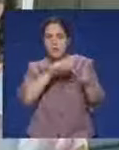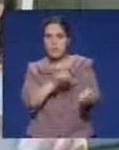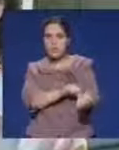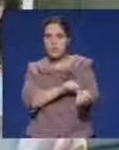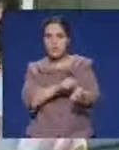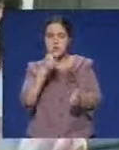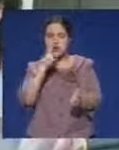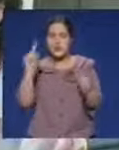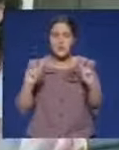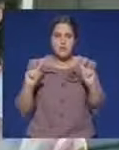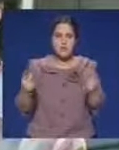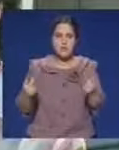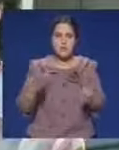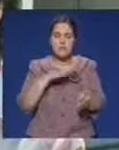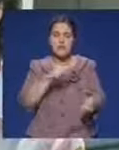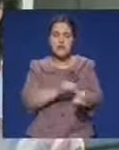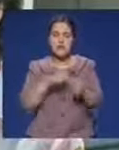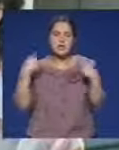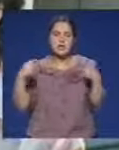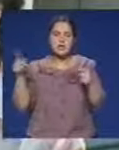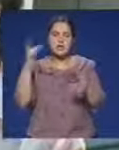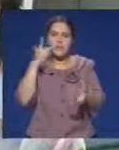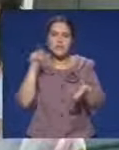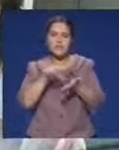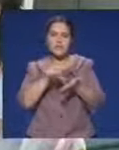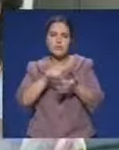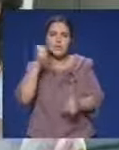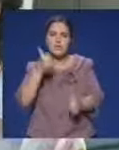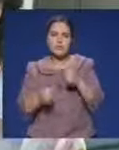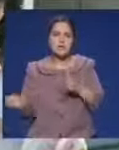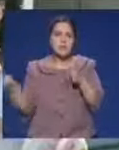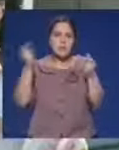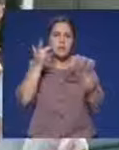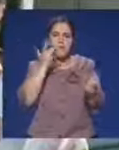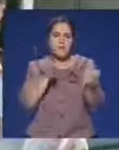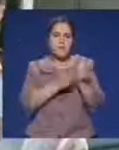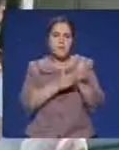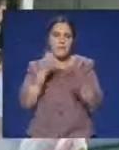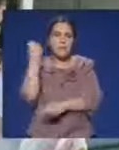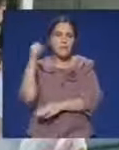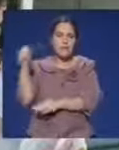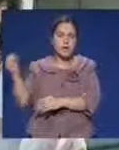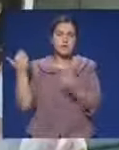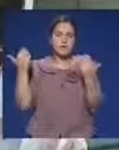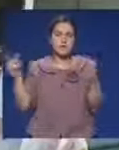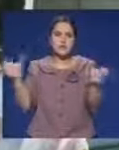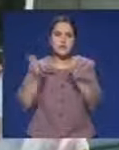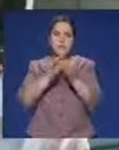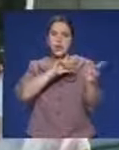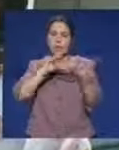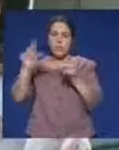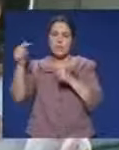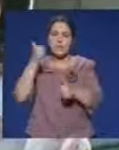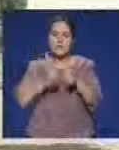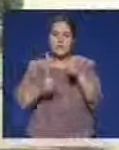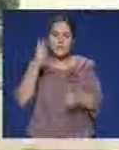помог задержать наркоторговца. Помимо этого, собака участвует в соревнованиях, привозит призовые места. Он и сейчас вместе с кинологом на